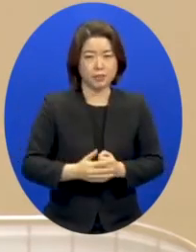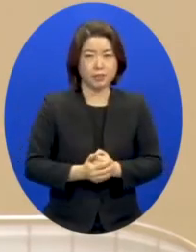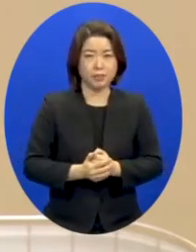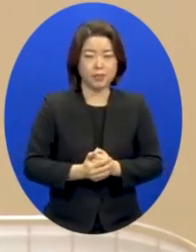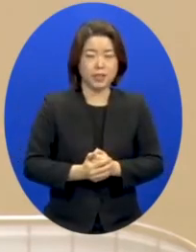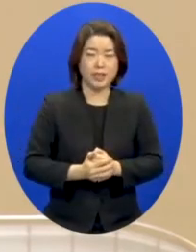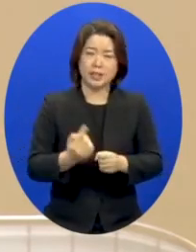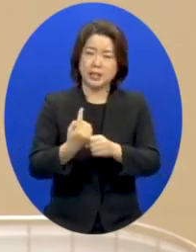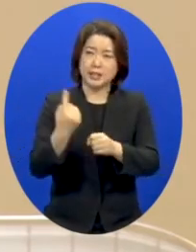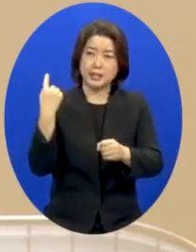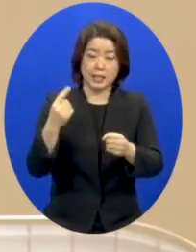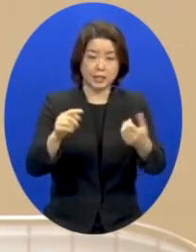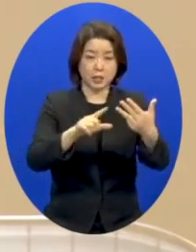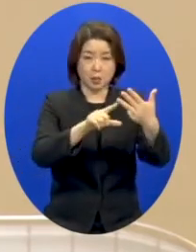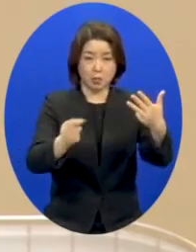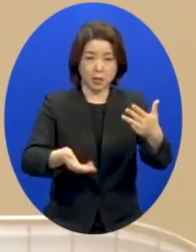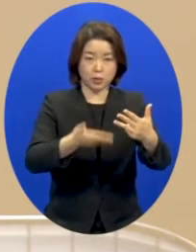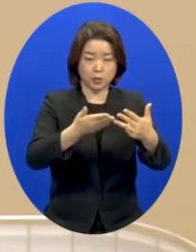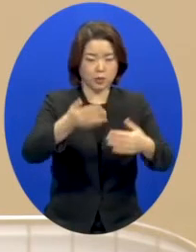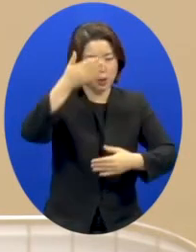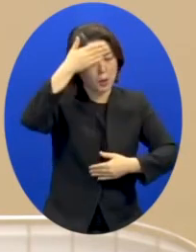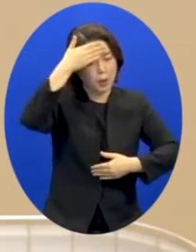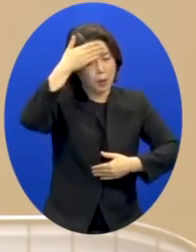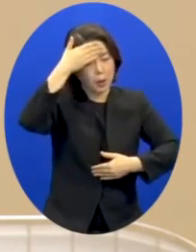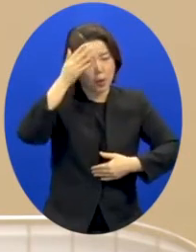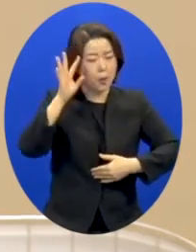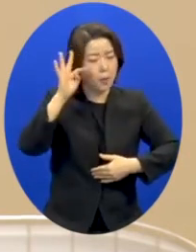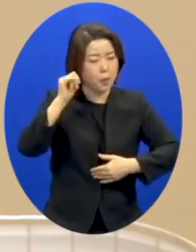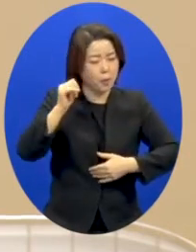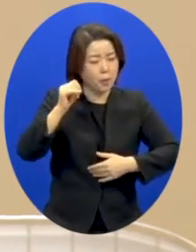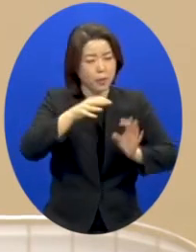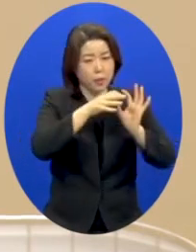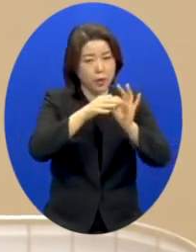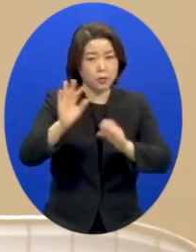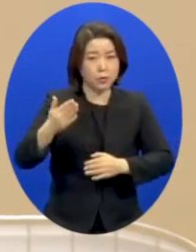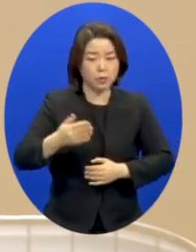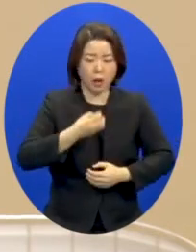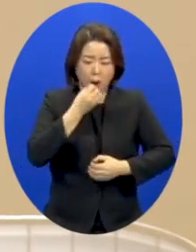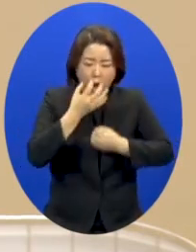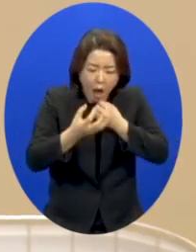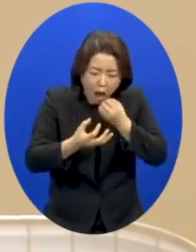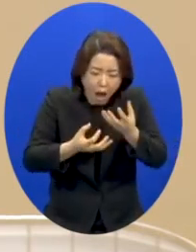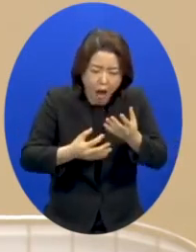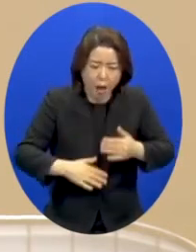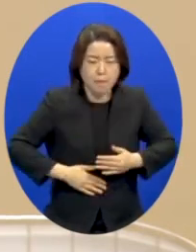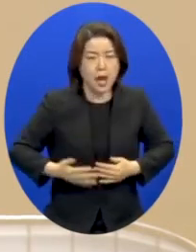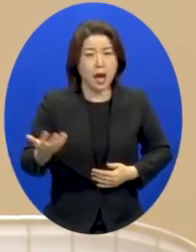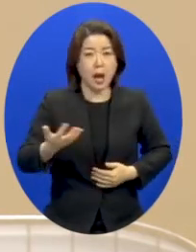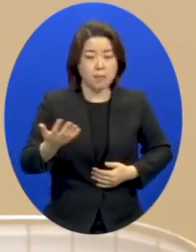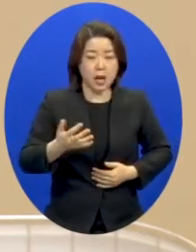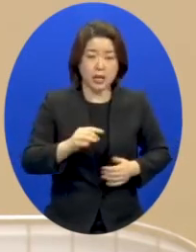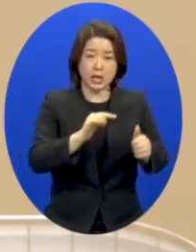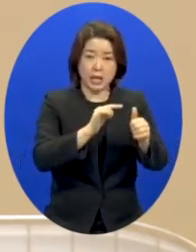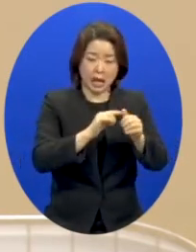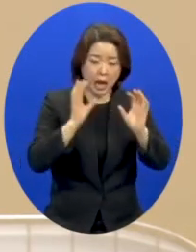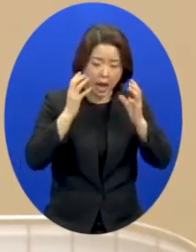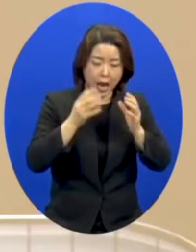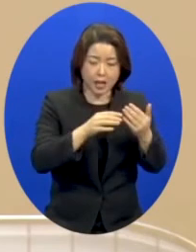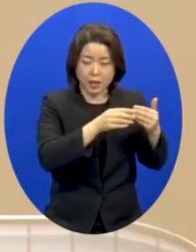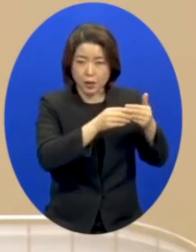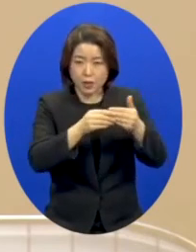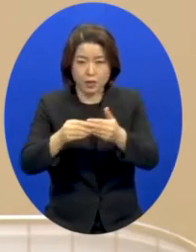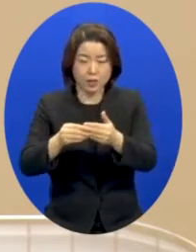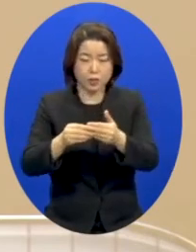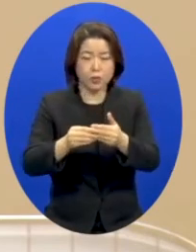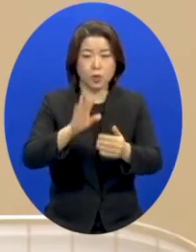작년 8월 초 열이 며칠 지속되다가 토하며 배가 너무나 아파하는 유준이를 데리고 분당 서울대 병원